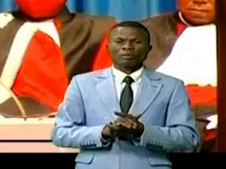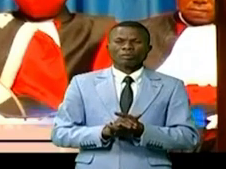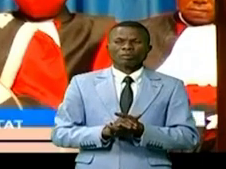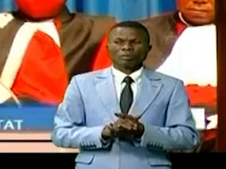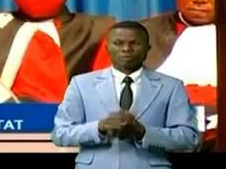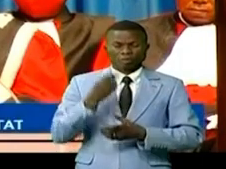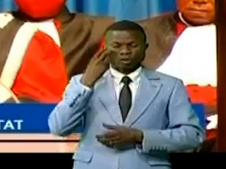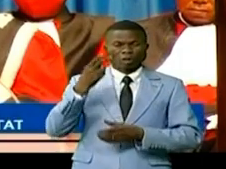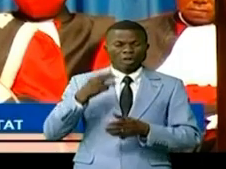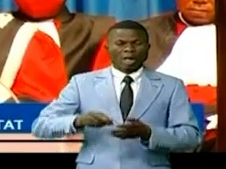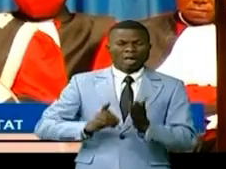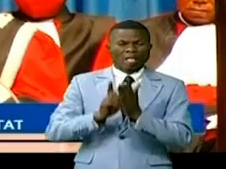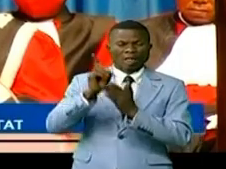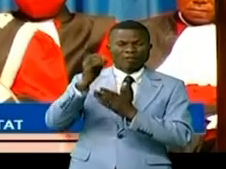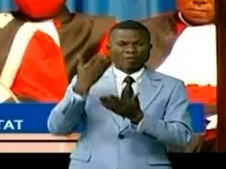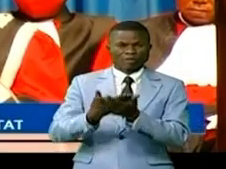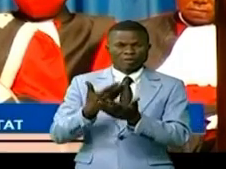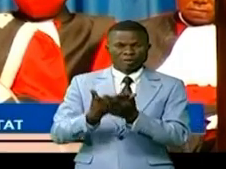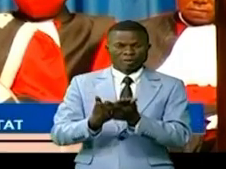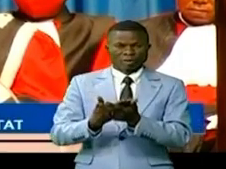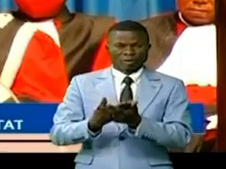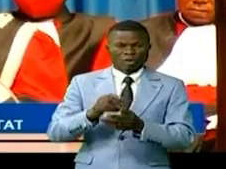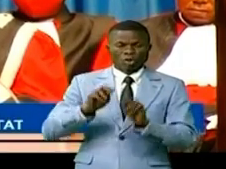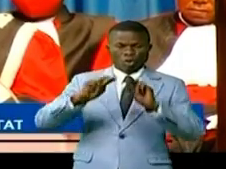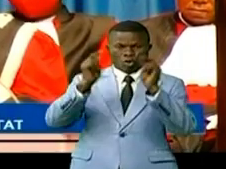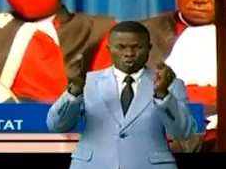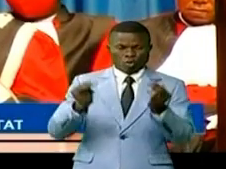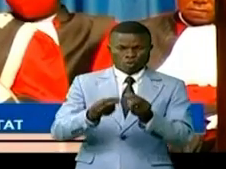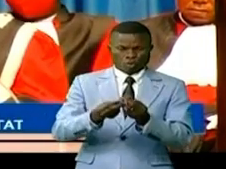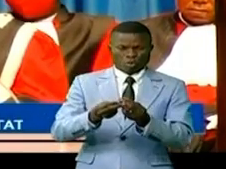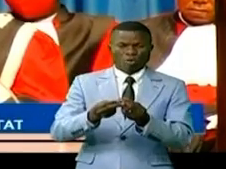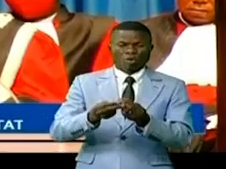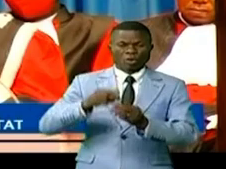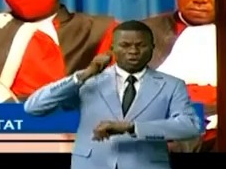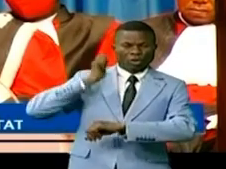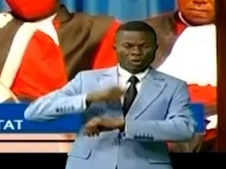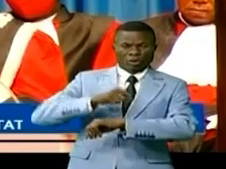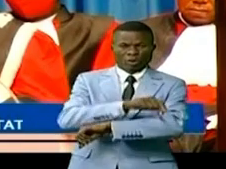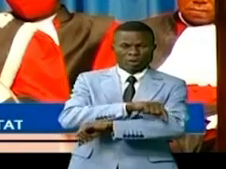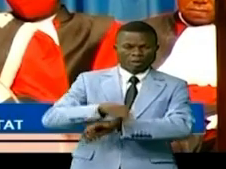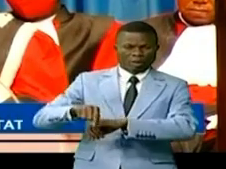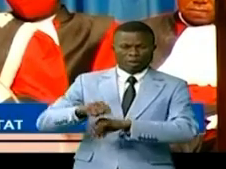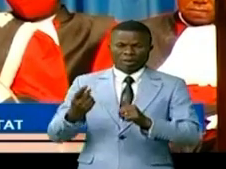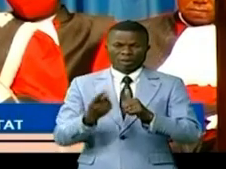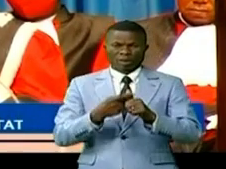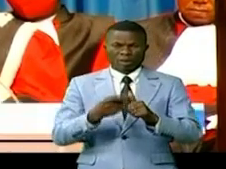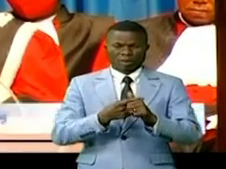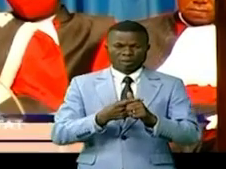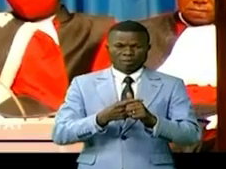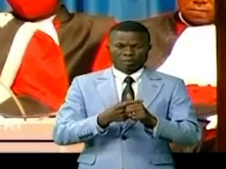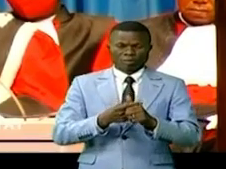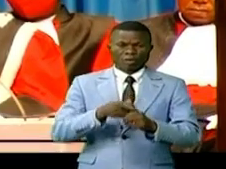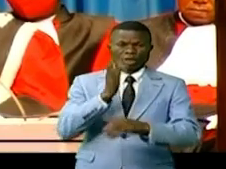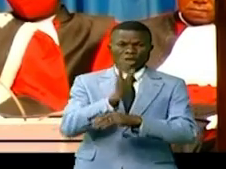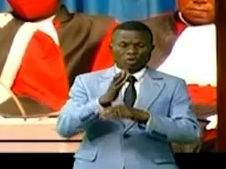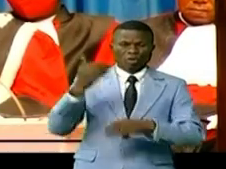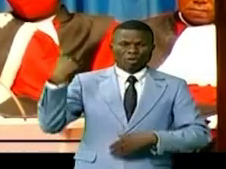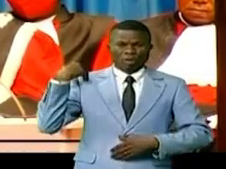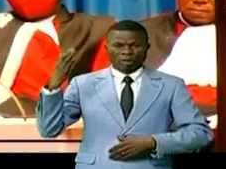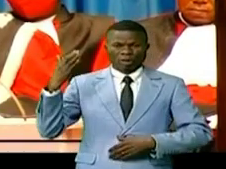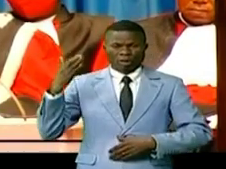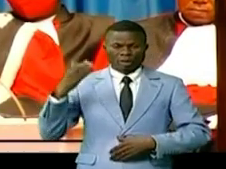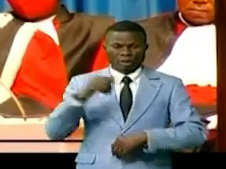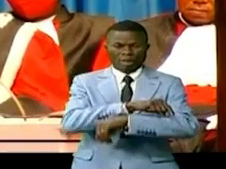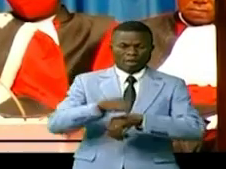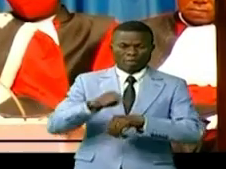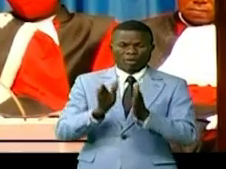honneur pour les juridictions de l'ordre administratif, particulièrement pour le Conseil d'État et le parquet général